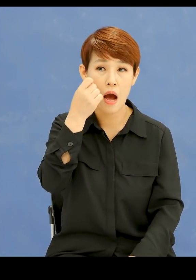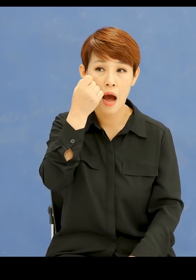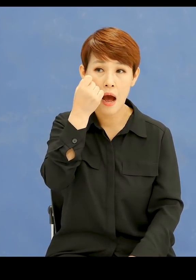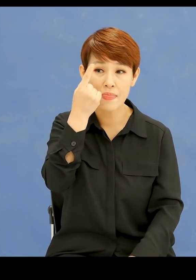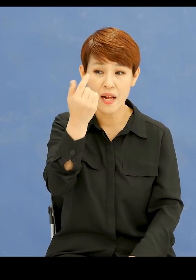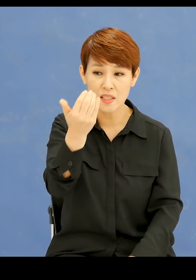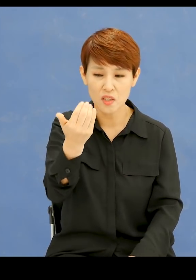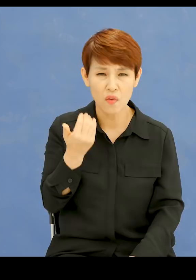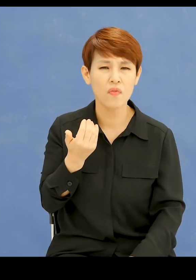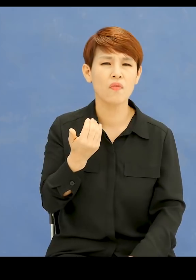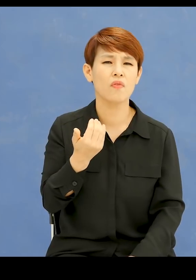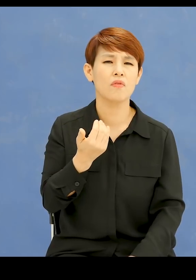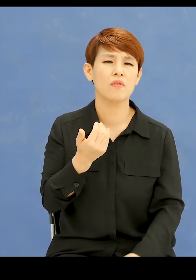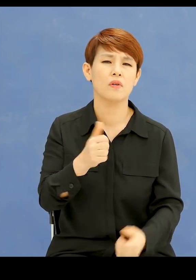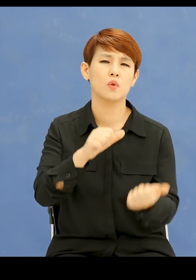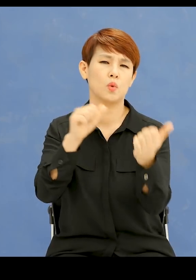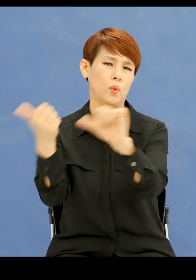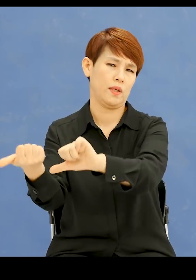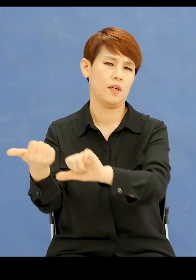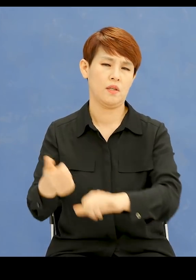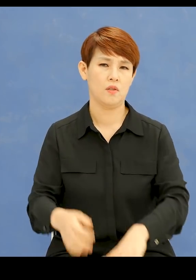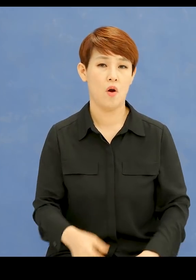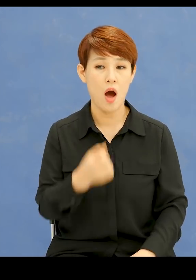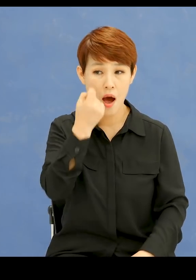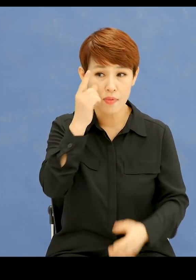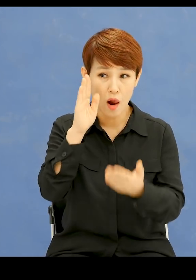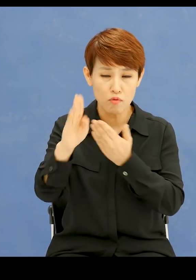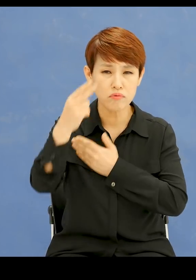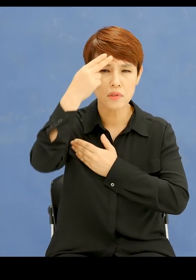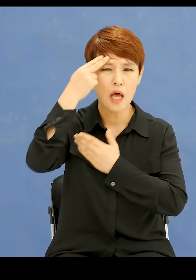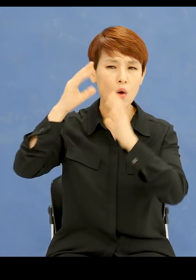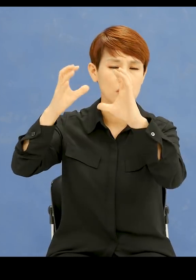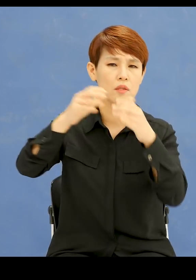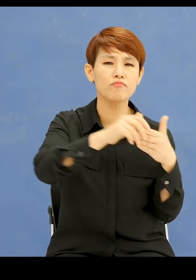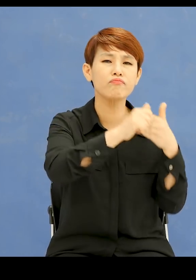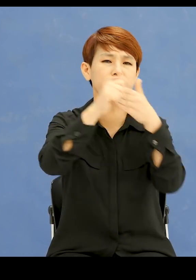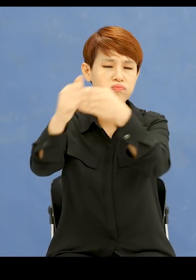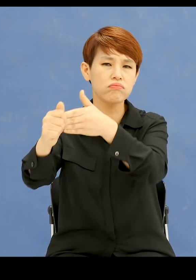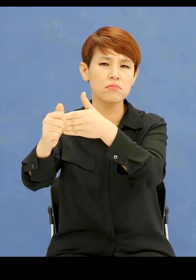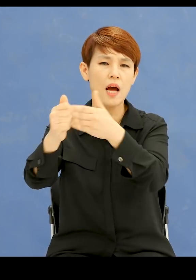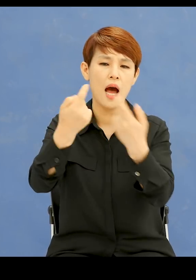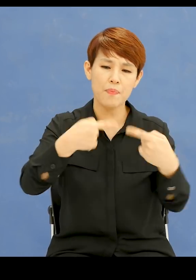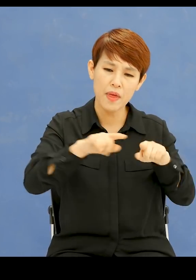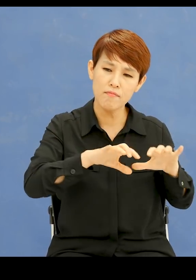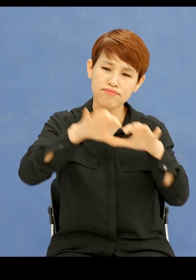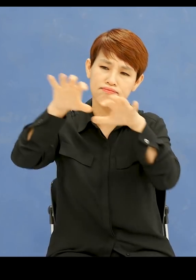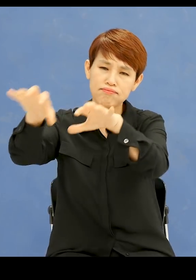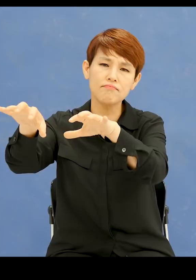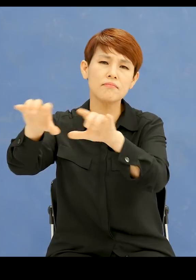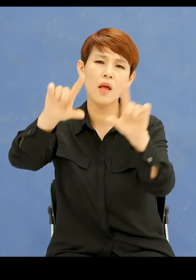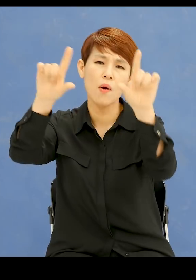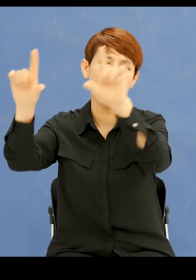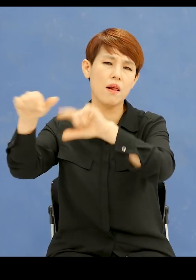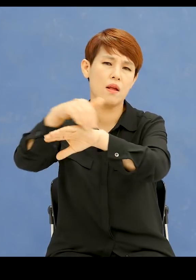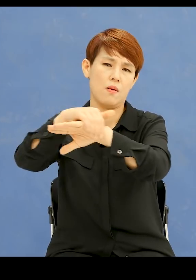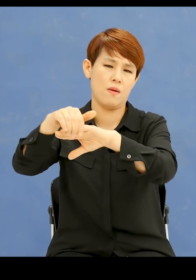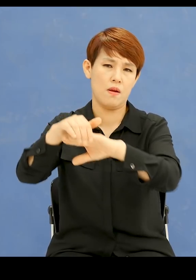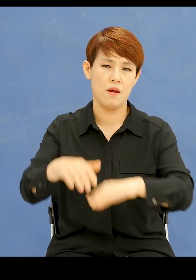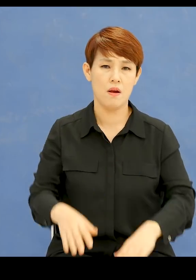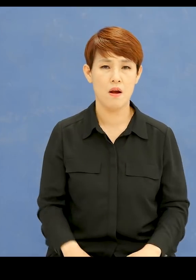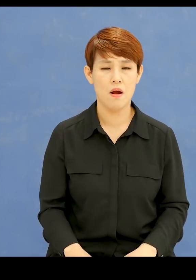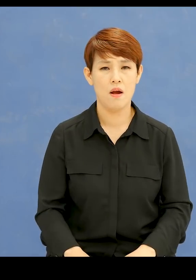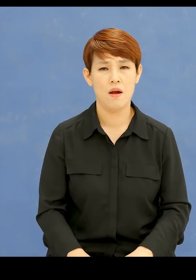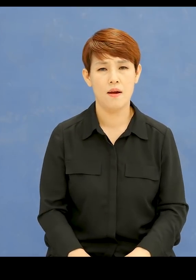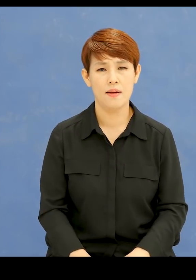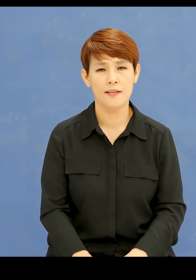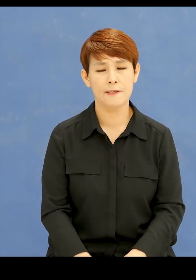거예요. 사우디로 이민 가기 전에 한 달 뒤면은 저희가 다 사우디 가서 같이 이제 가족들과 생활할 수 있었는데 그